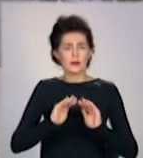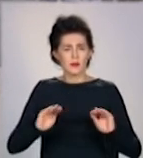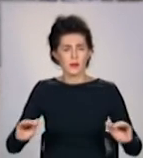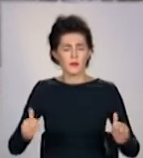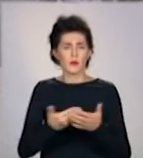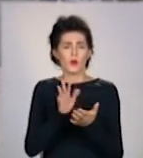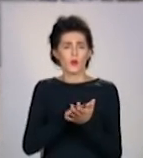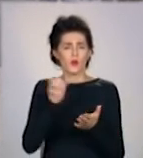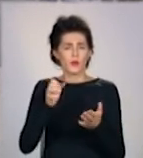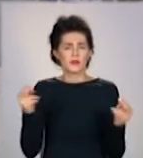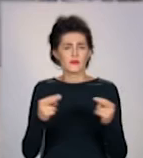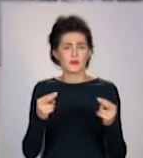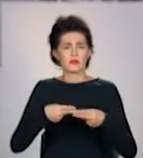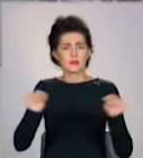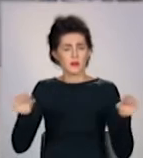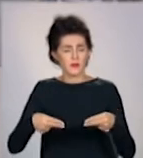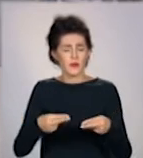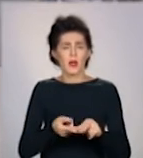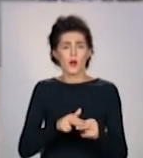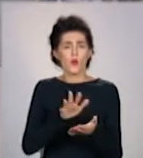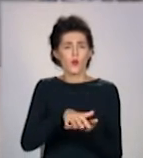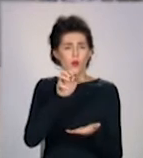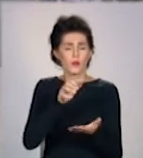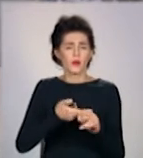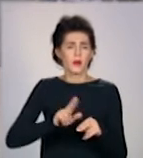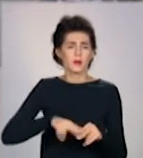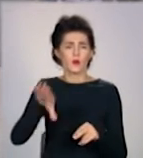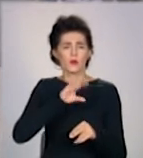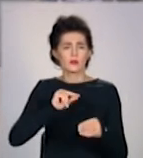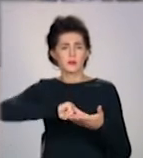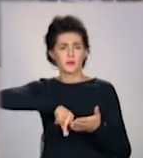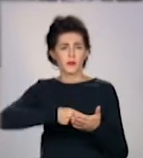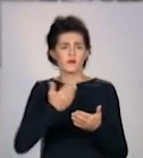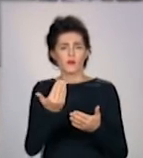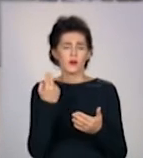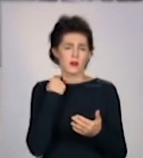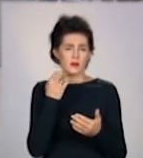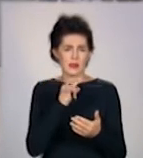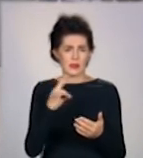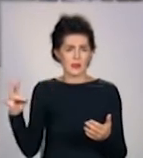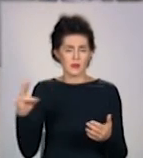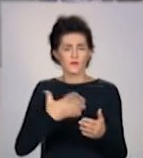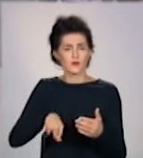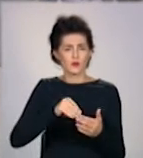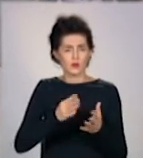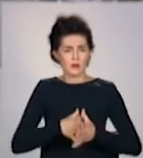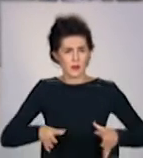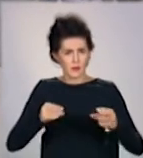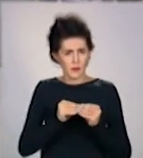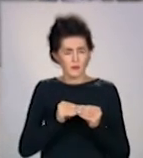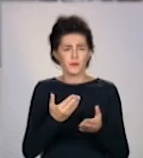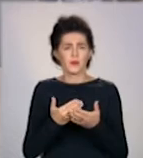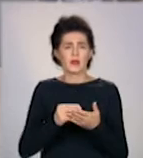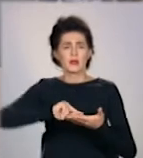копія свідоцтва про шлюб, копії довідок про присвоєння податкового номеру на всіх членів родини, довідки